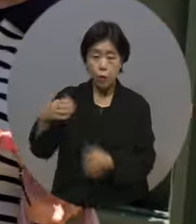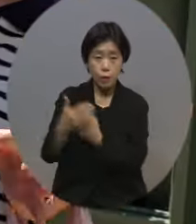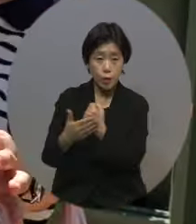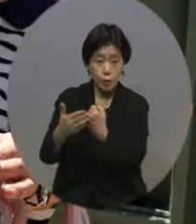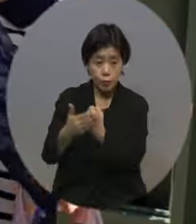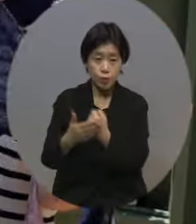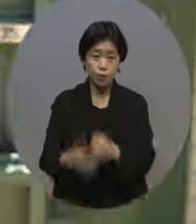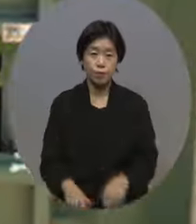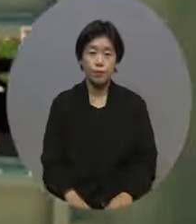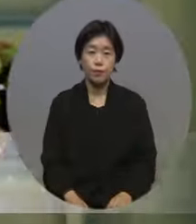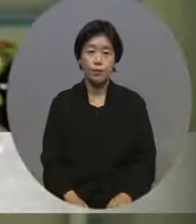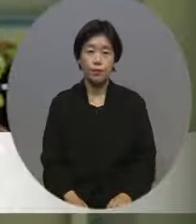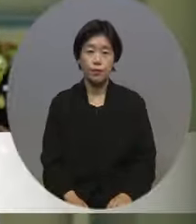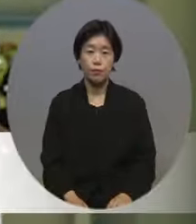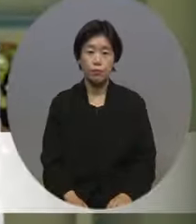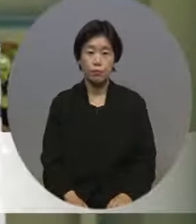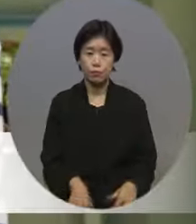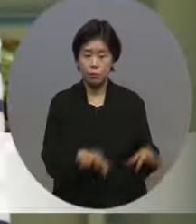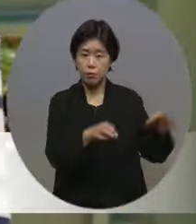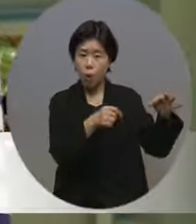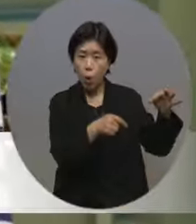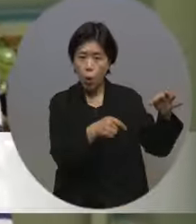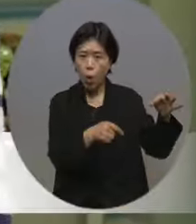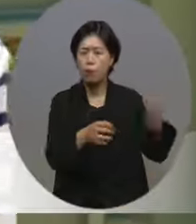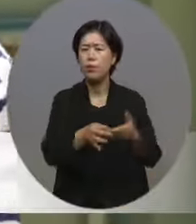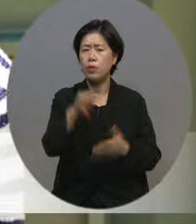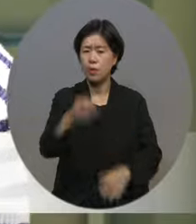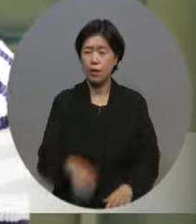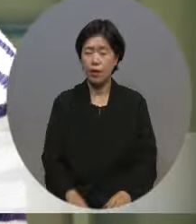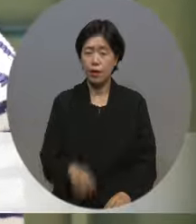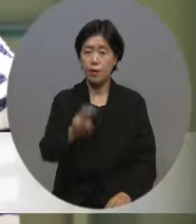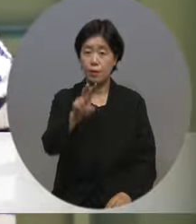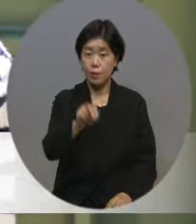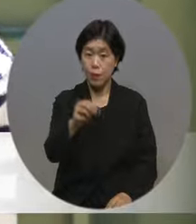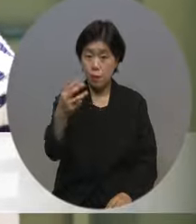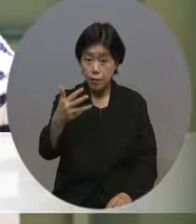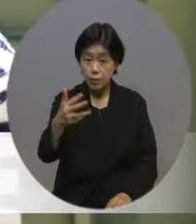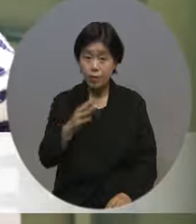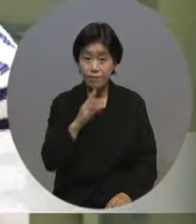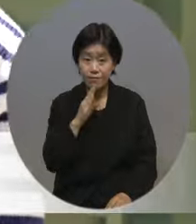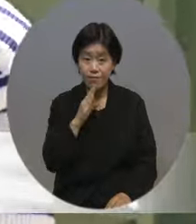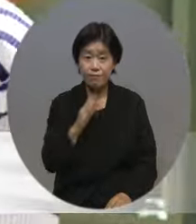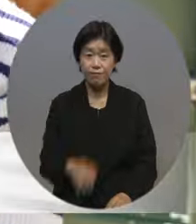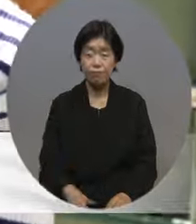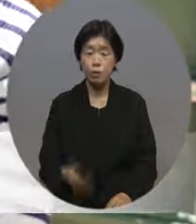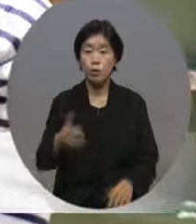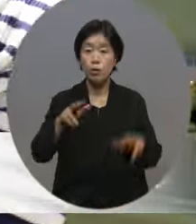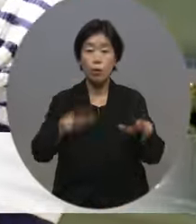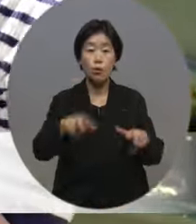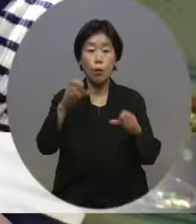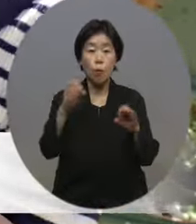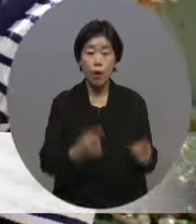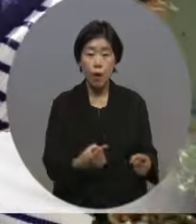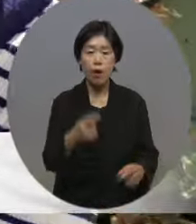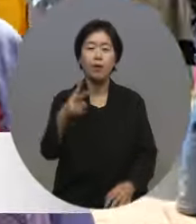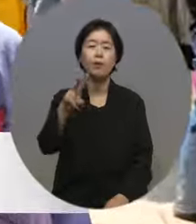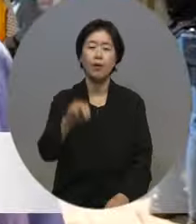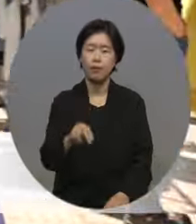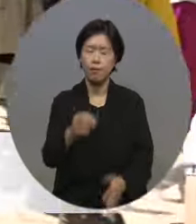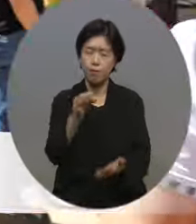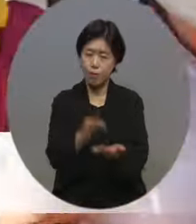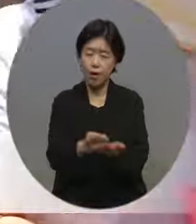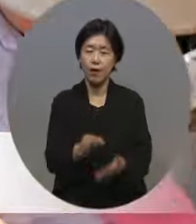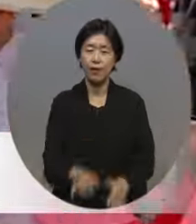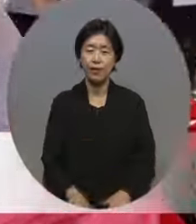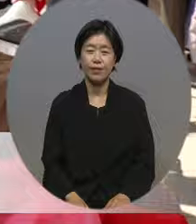바자회입니다. 이거 되게 비싼 거예요. 22만 8천 원이잖아. 근데 2만 원.